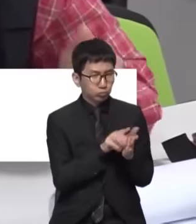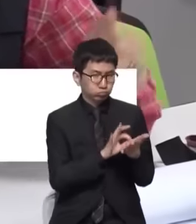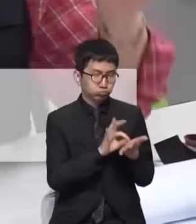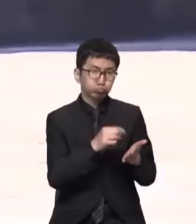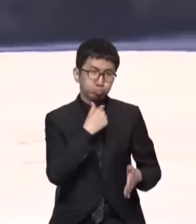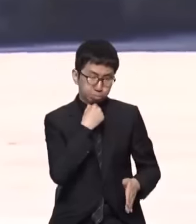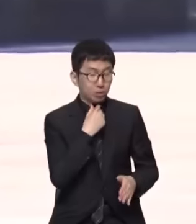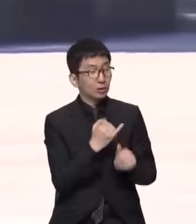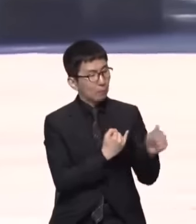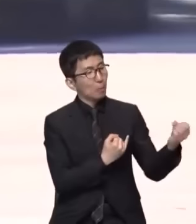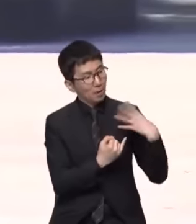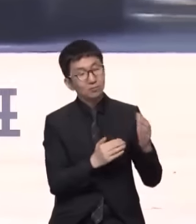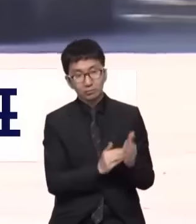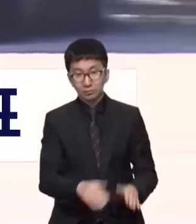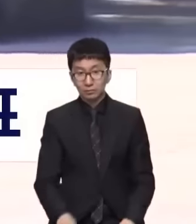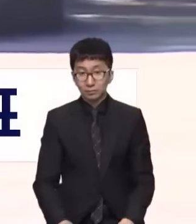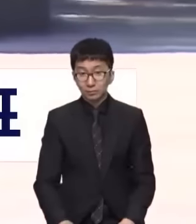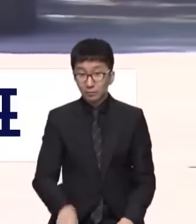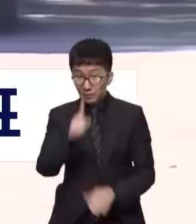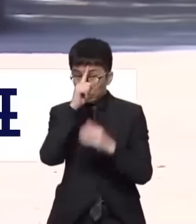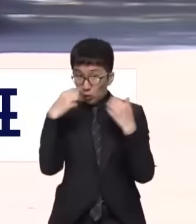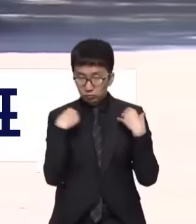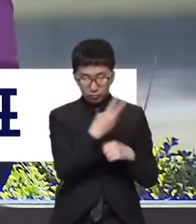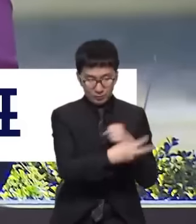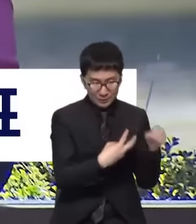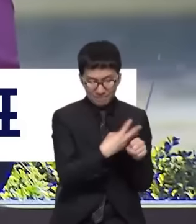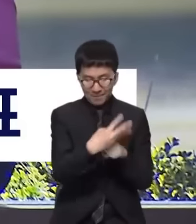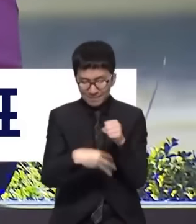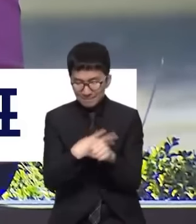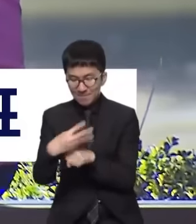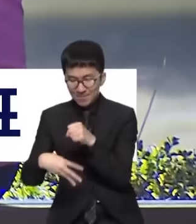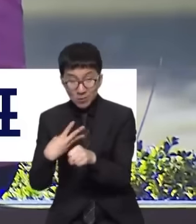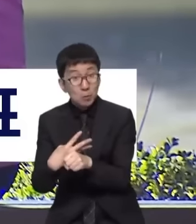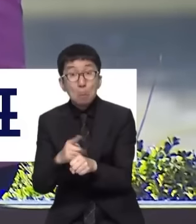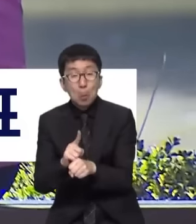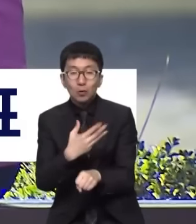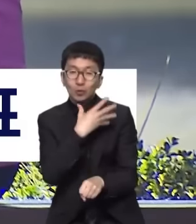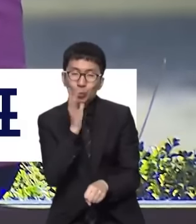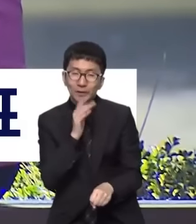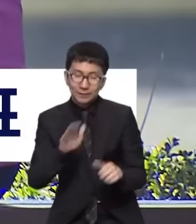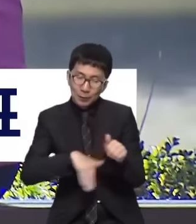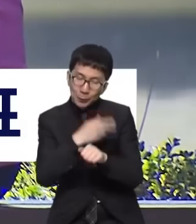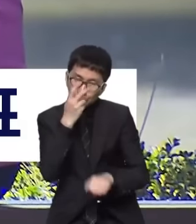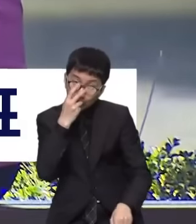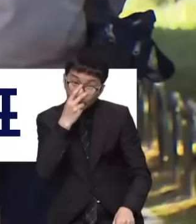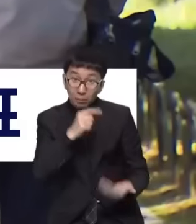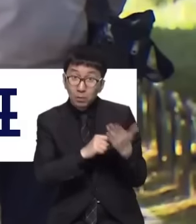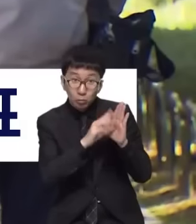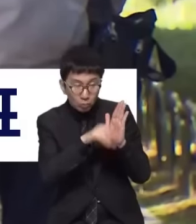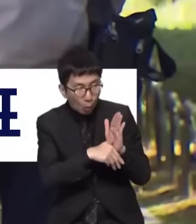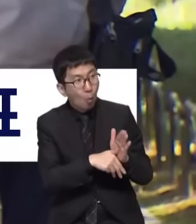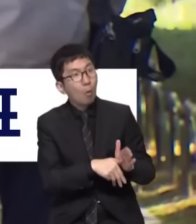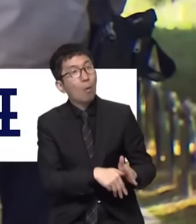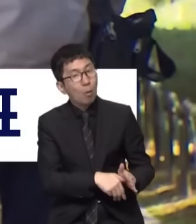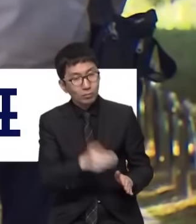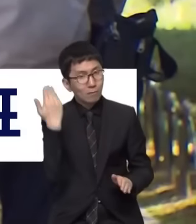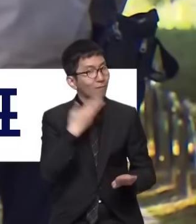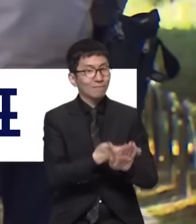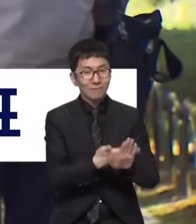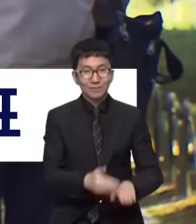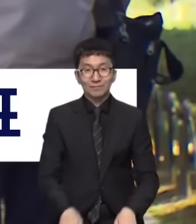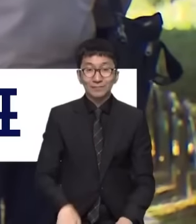된다 정부가 3년마다 발표하는 노인 실태 조사에서도 이런 세태가 확인됐습니다 65세 이상인 노인